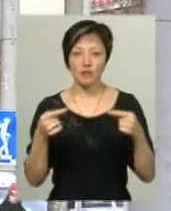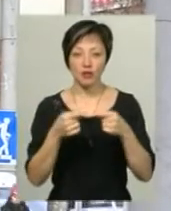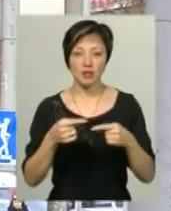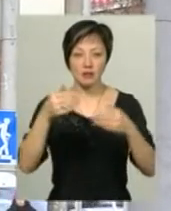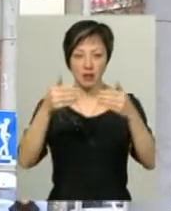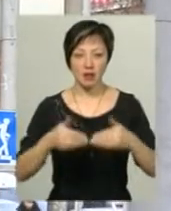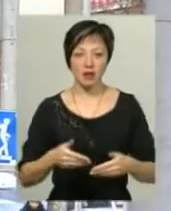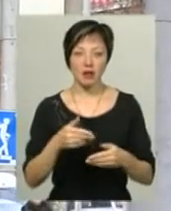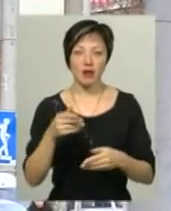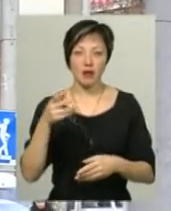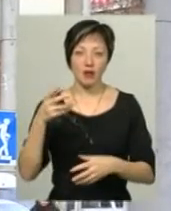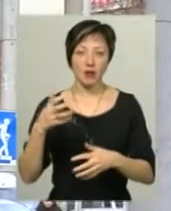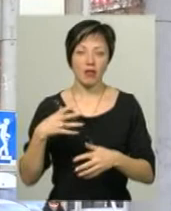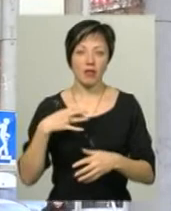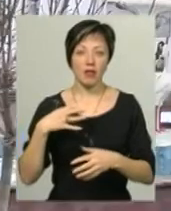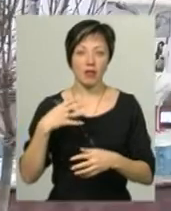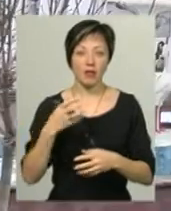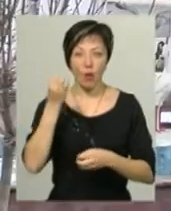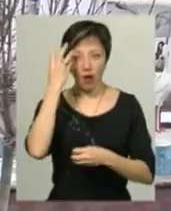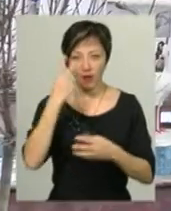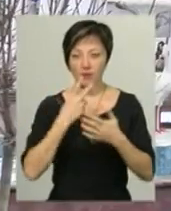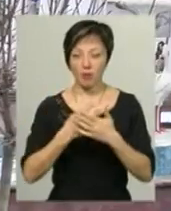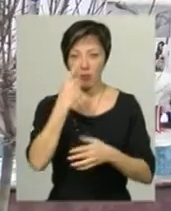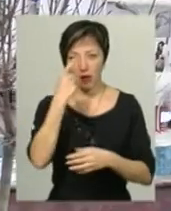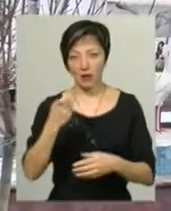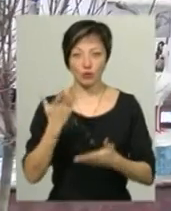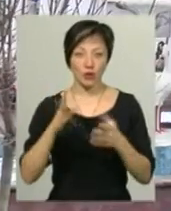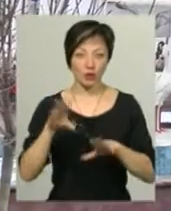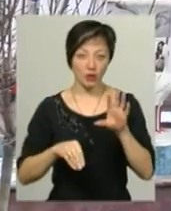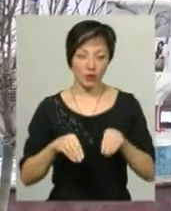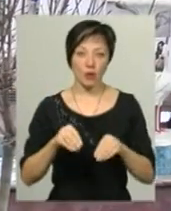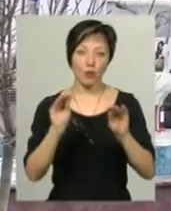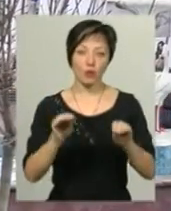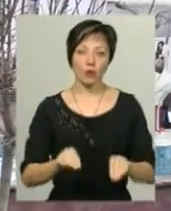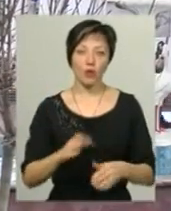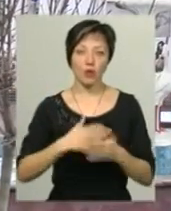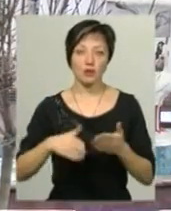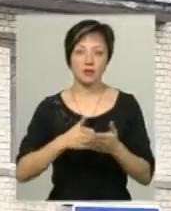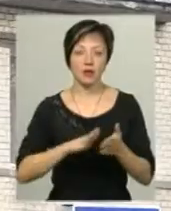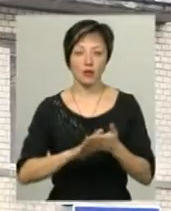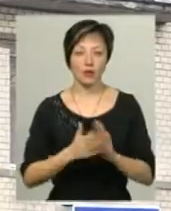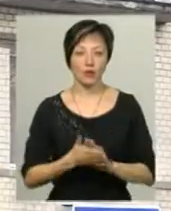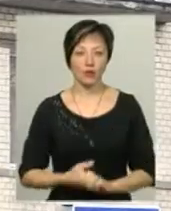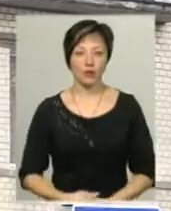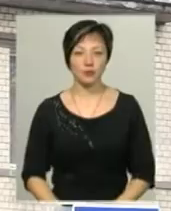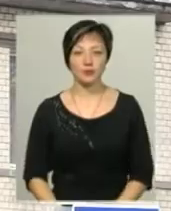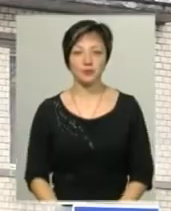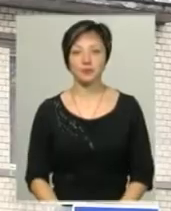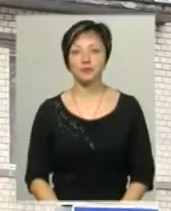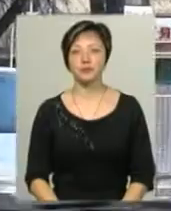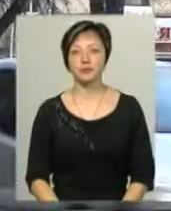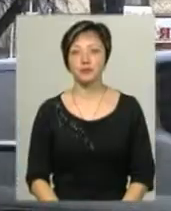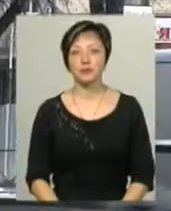його неохайний вигляд – початку попередження, а в разі ігнорування – адміністративний протокол та розірвання договору. Леся Боровець, Іван